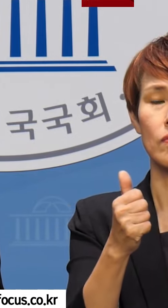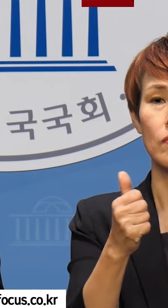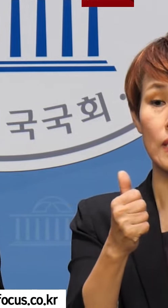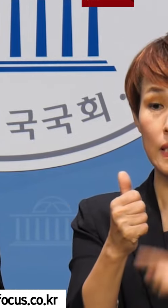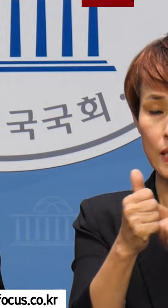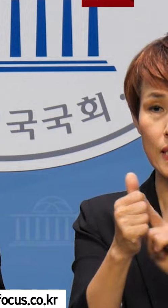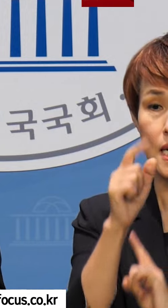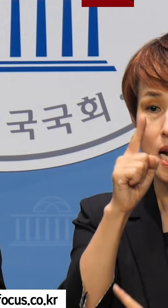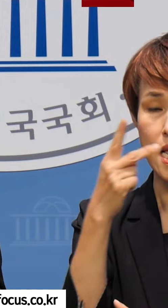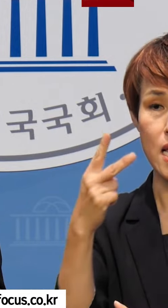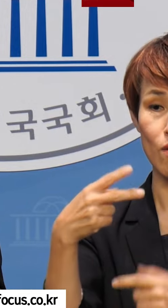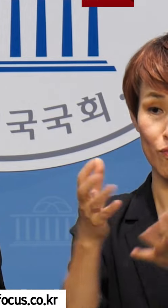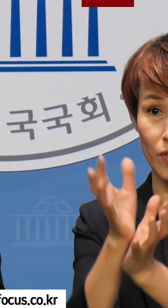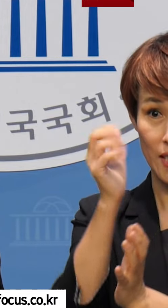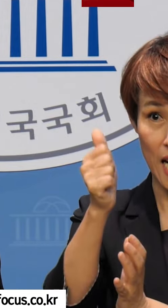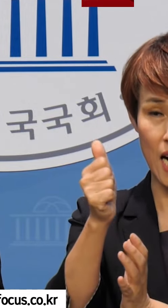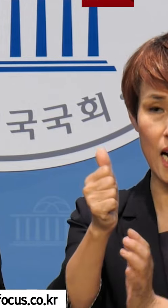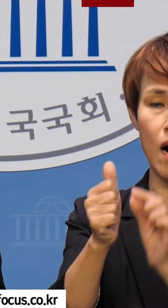유임시켰다